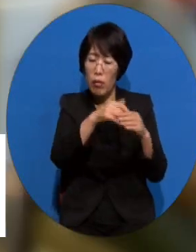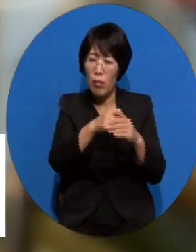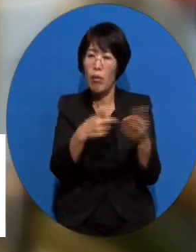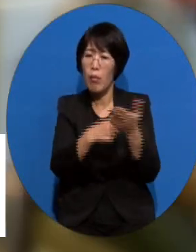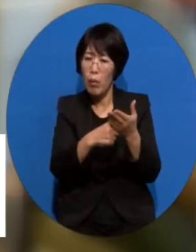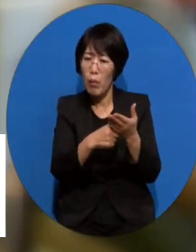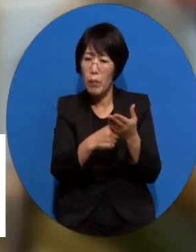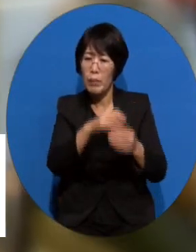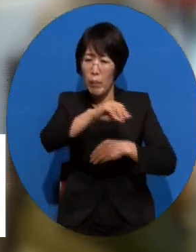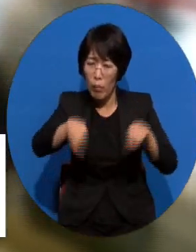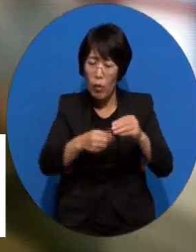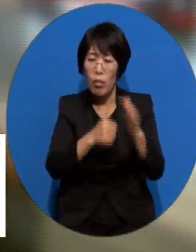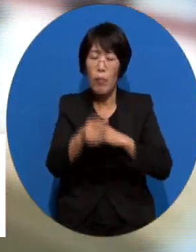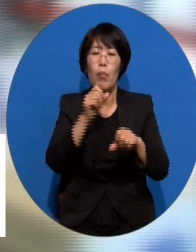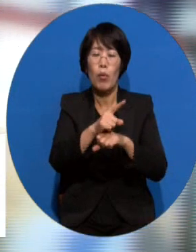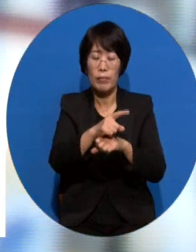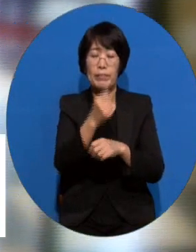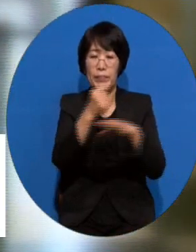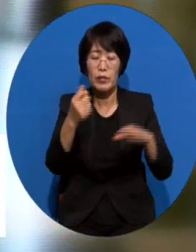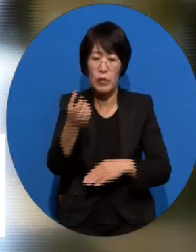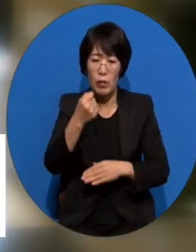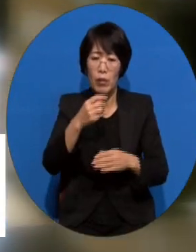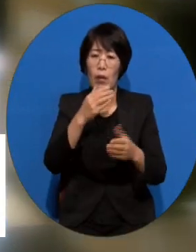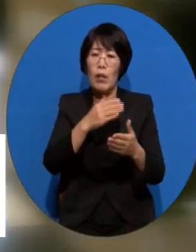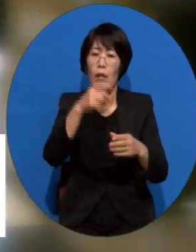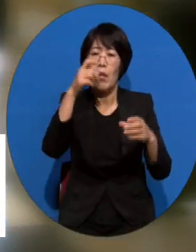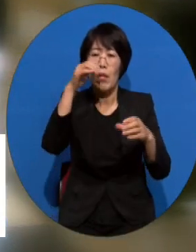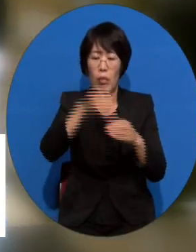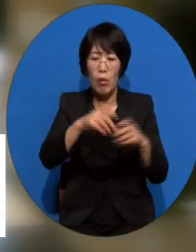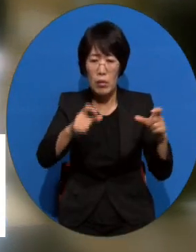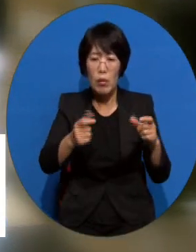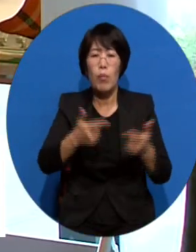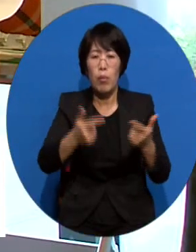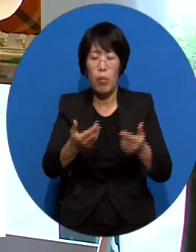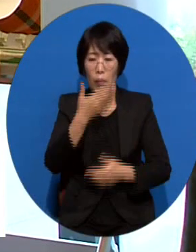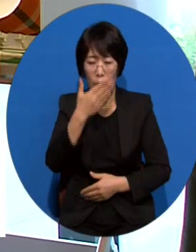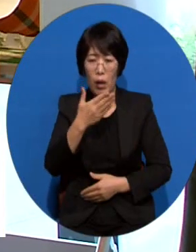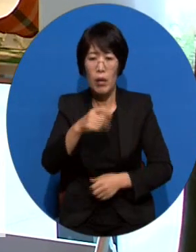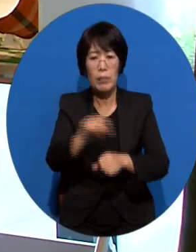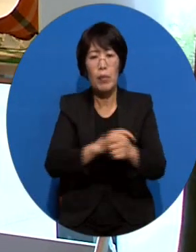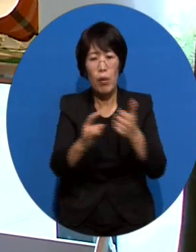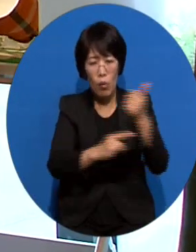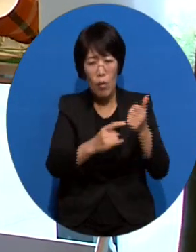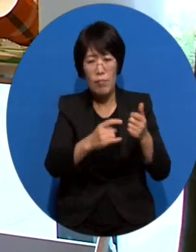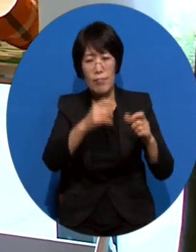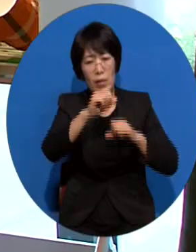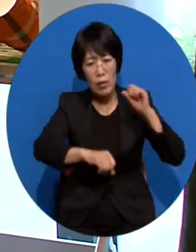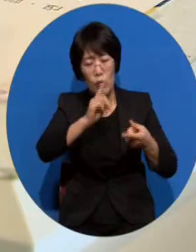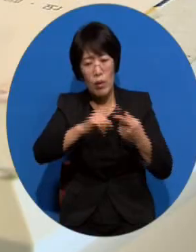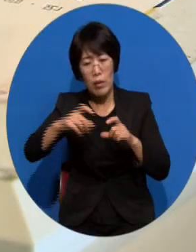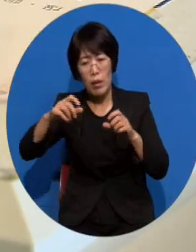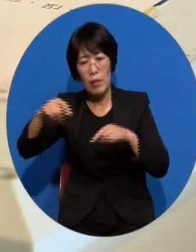등 가성과 대표성 등을 기준으로 삼고 변동이 클 것으로 보여 정개특위 활동에 지역 정가가 촉각을